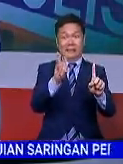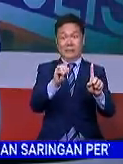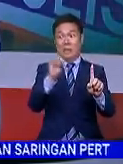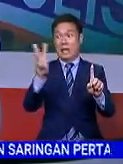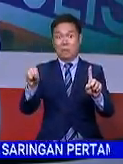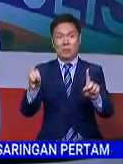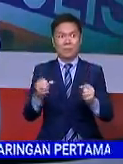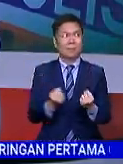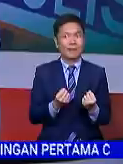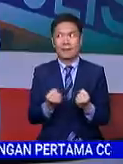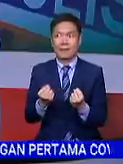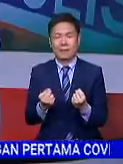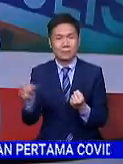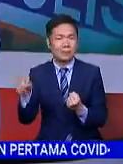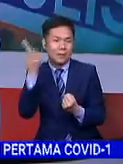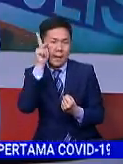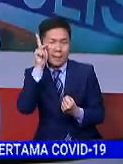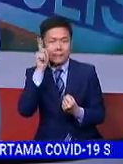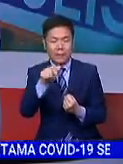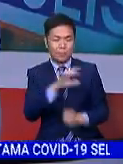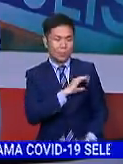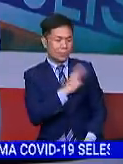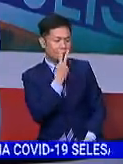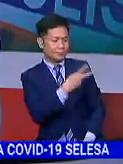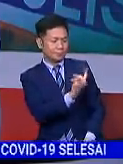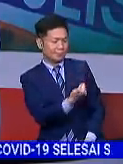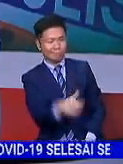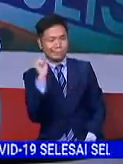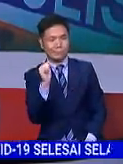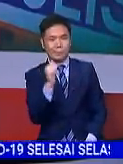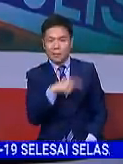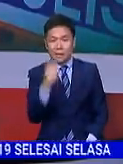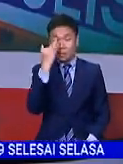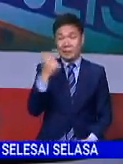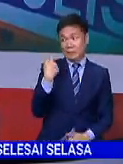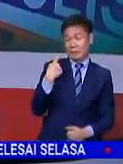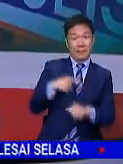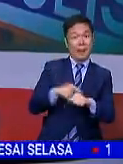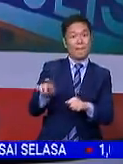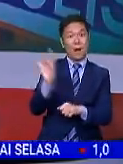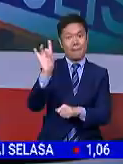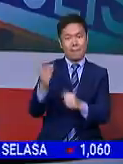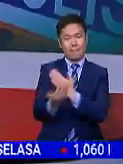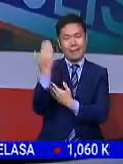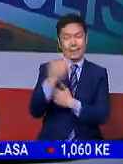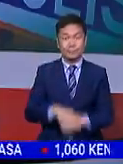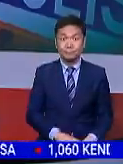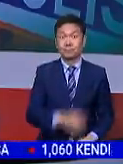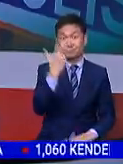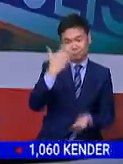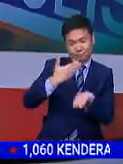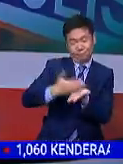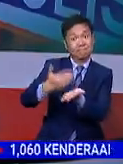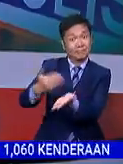kendaraan yang Cuba memasuki Kelantan diarah berpatah balik dalam tempoh 24 jam sehingga 08.00 pagi tadi menerus ketiga